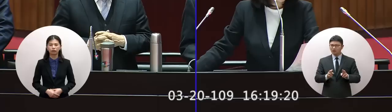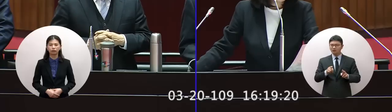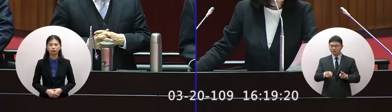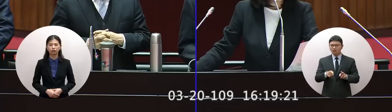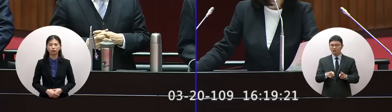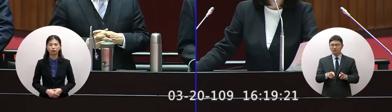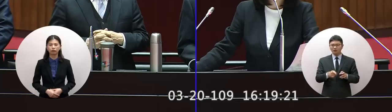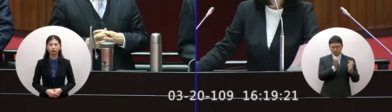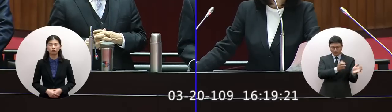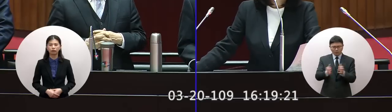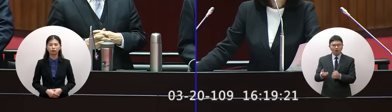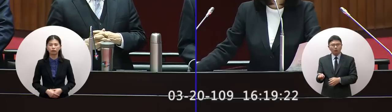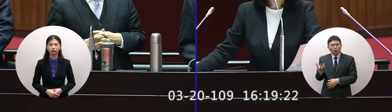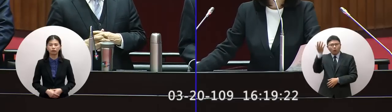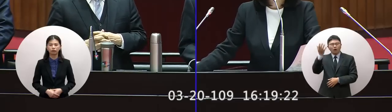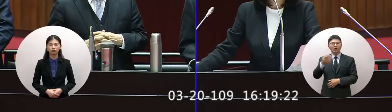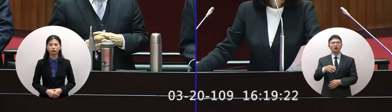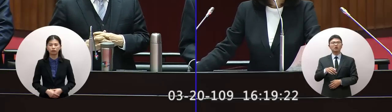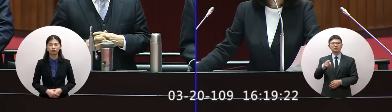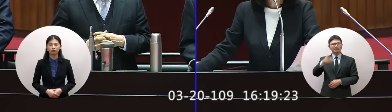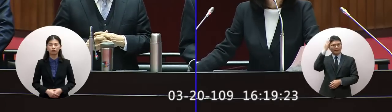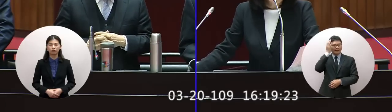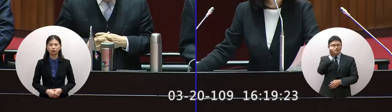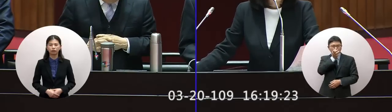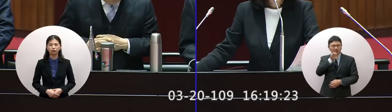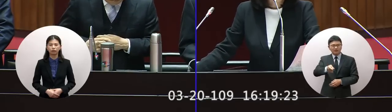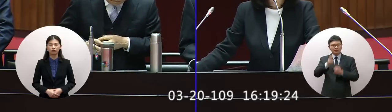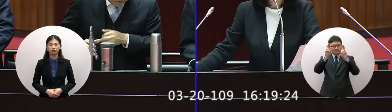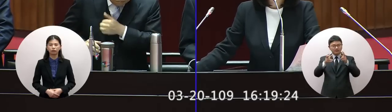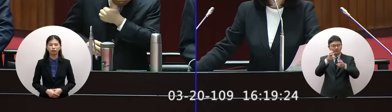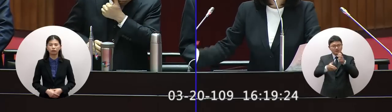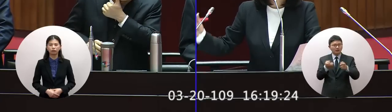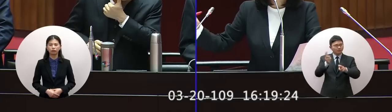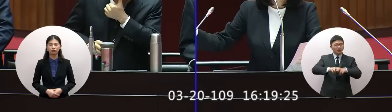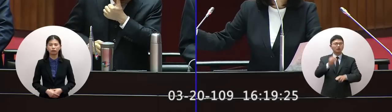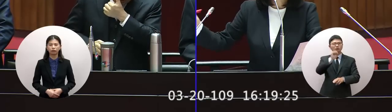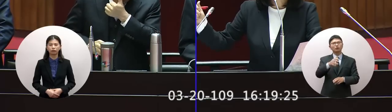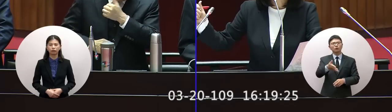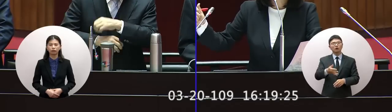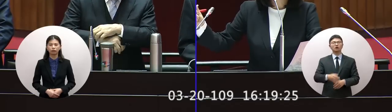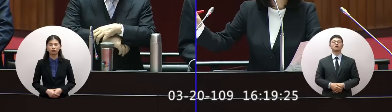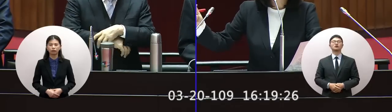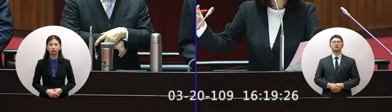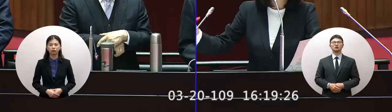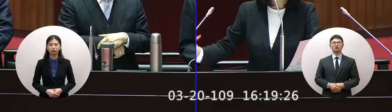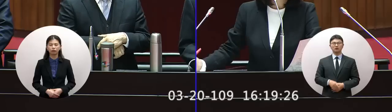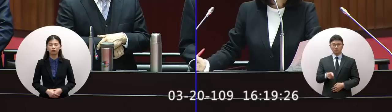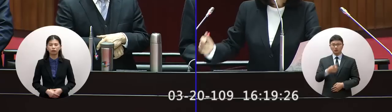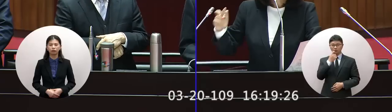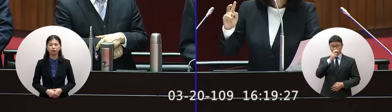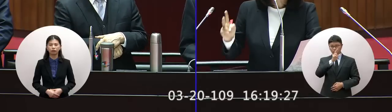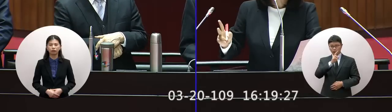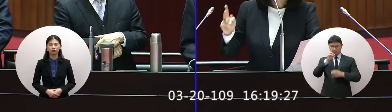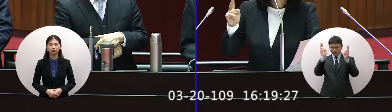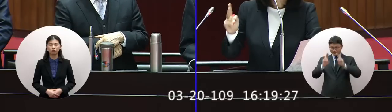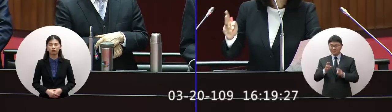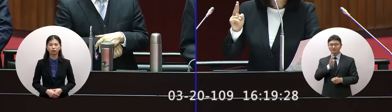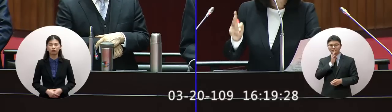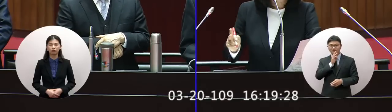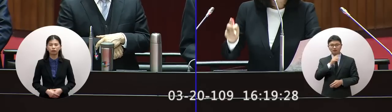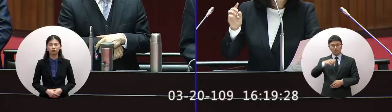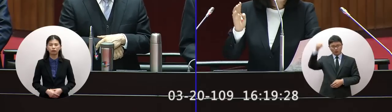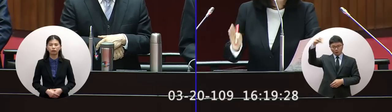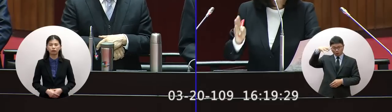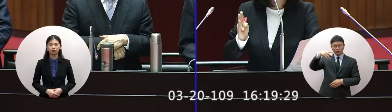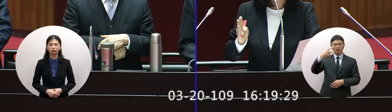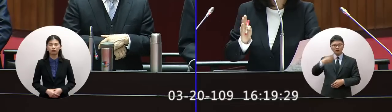以减少燃煤机组呢？台电说，因为绿电的主力是光电跟风电，这两个都